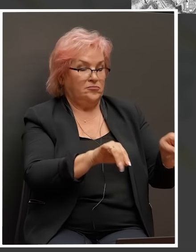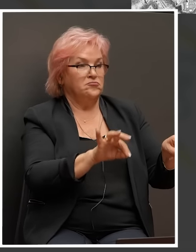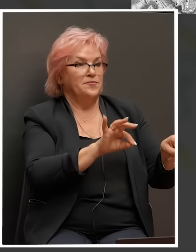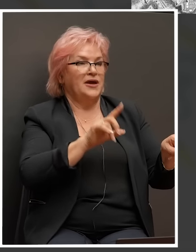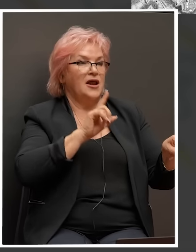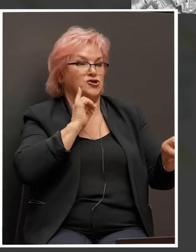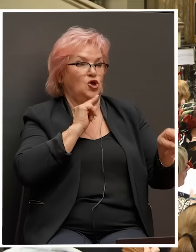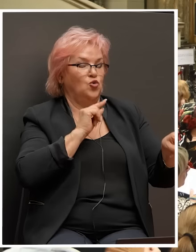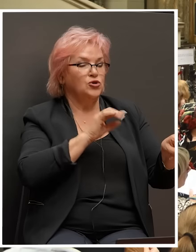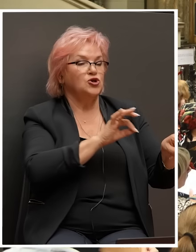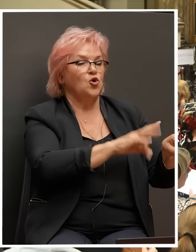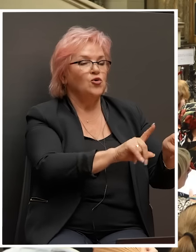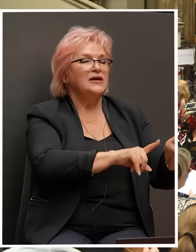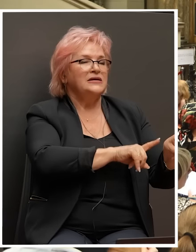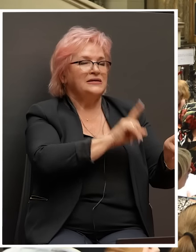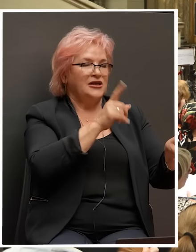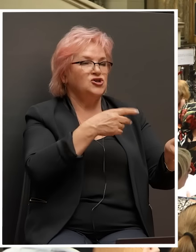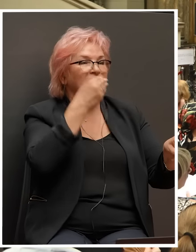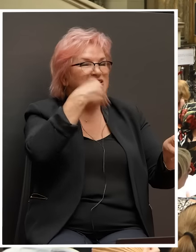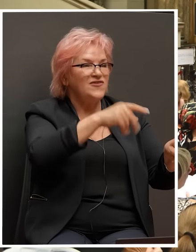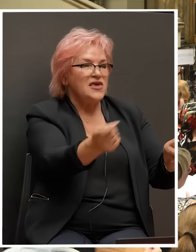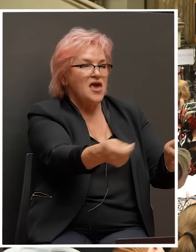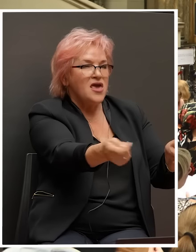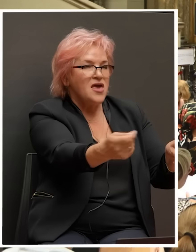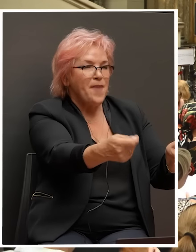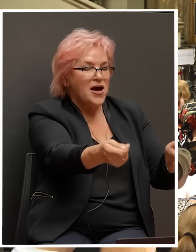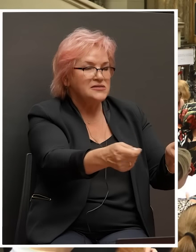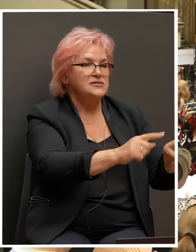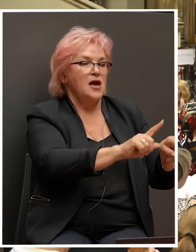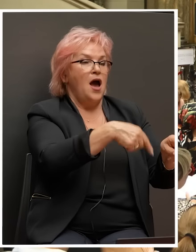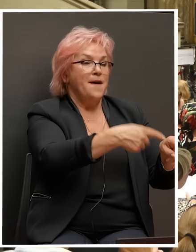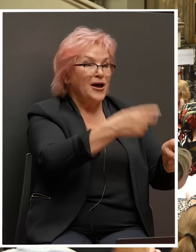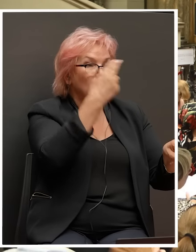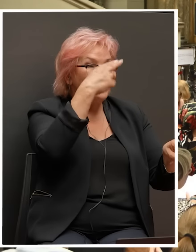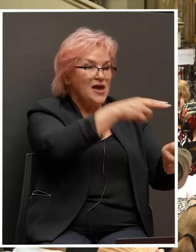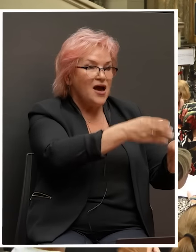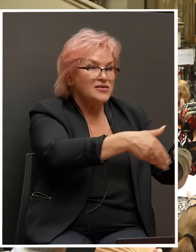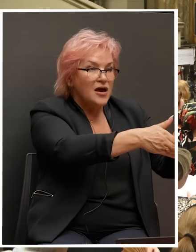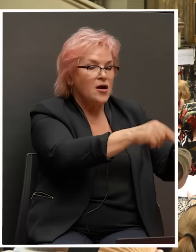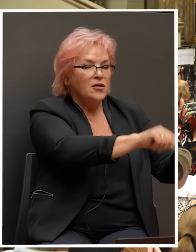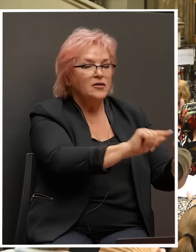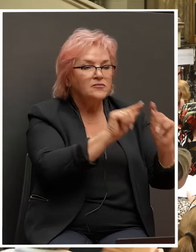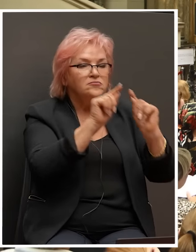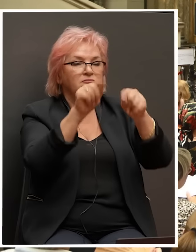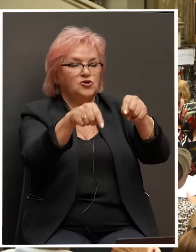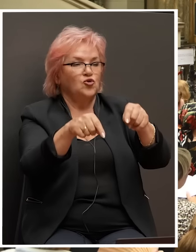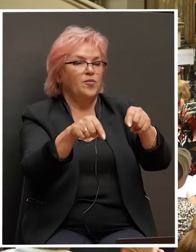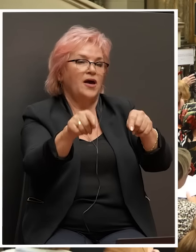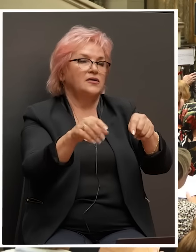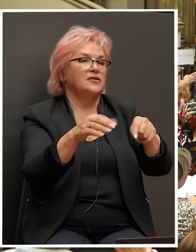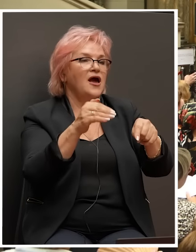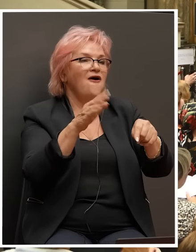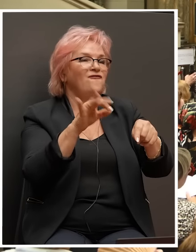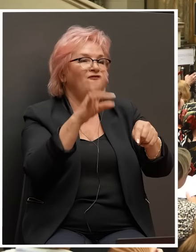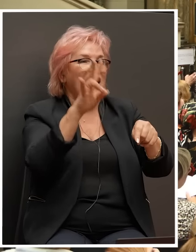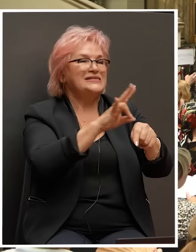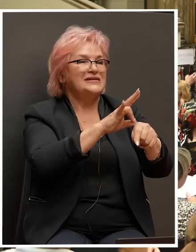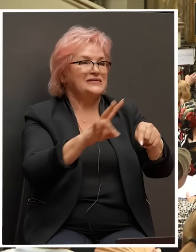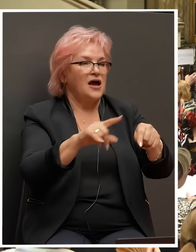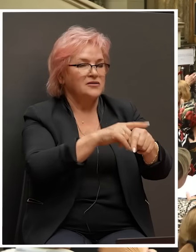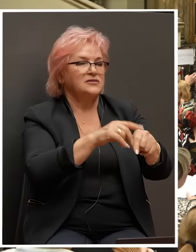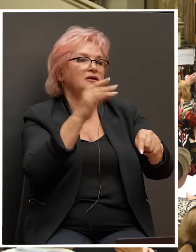прекрасный юноша сначала пас свиней, а потом при помощи дяди он поступает в францисканский орден, монахи